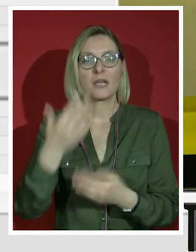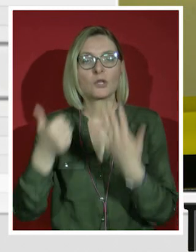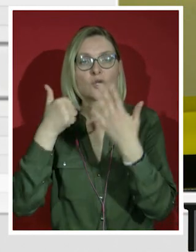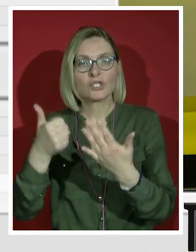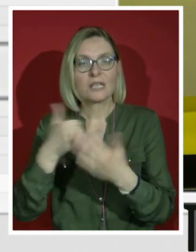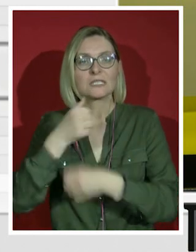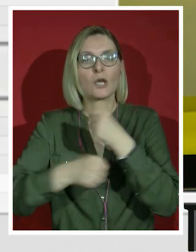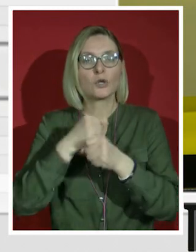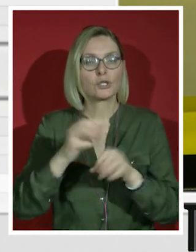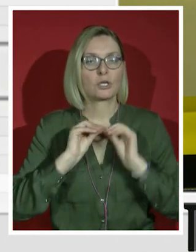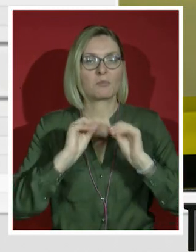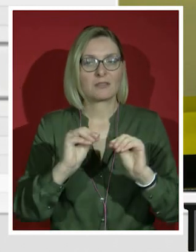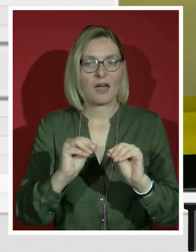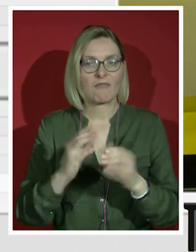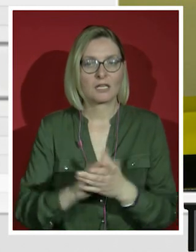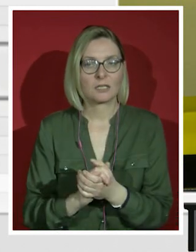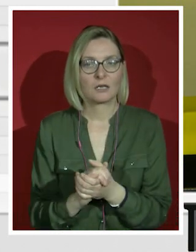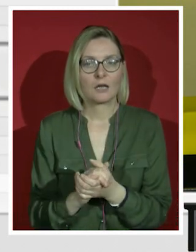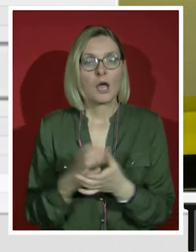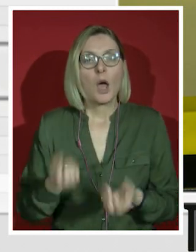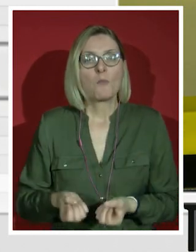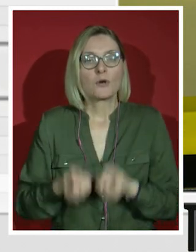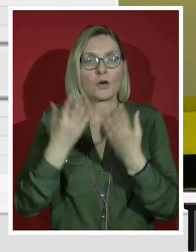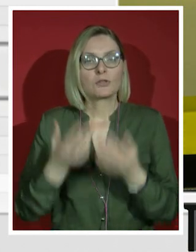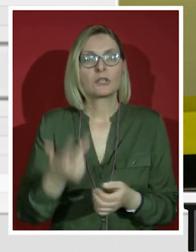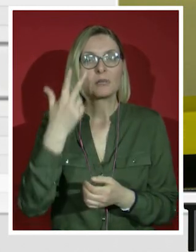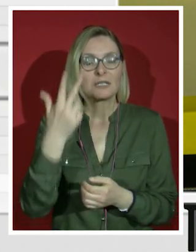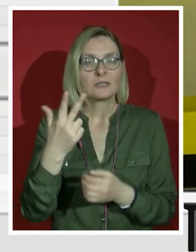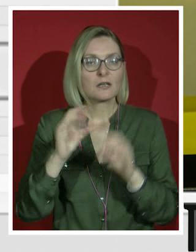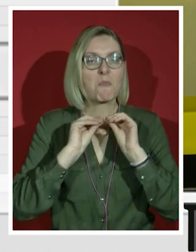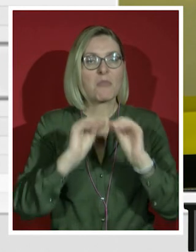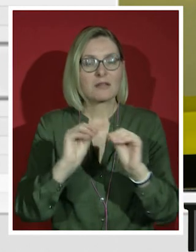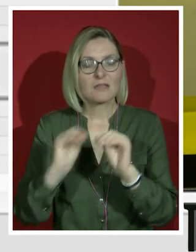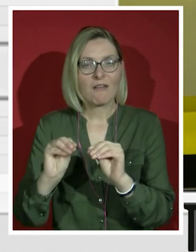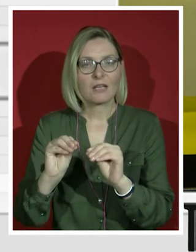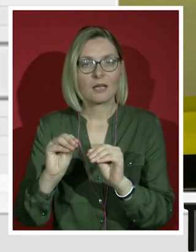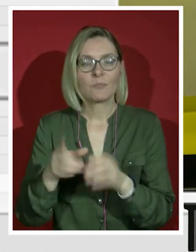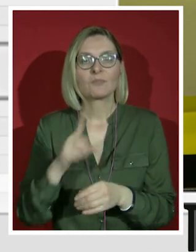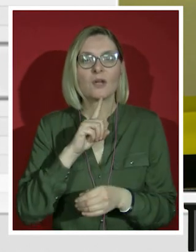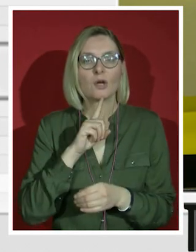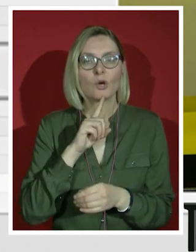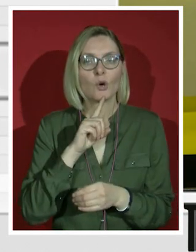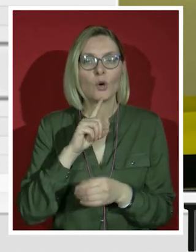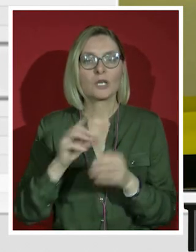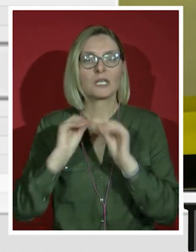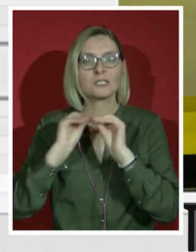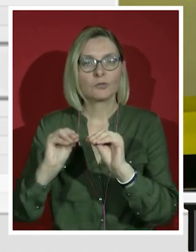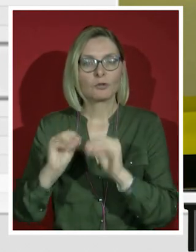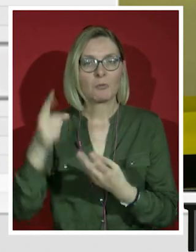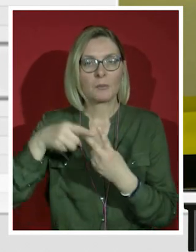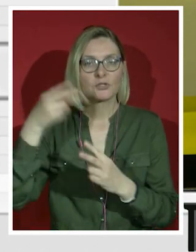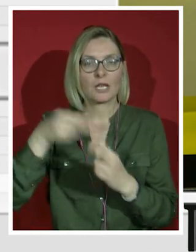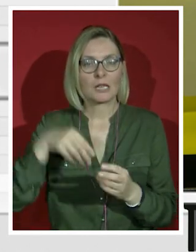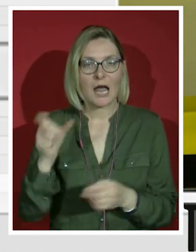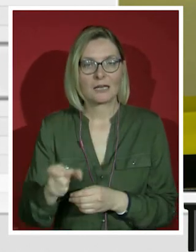предавања по сезони. Пролетната сеанса опфаќа 2-3 предавања кои се, за кои ги советуваме пчеларите, особено